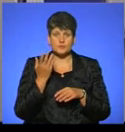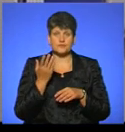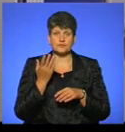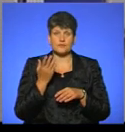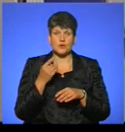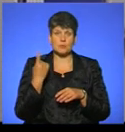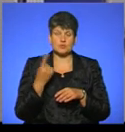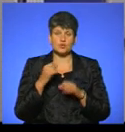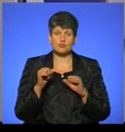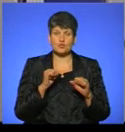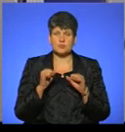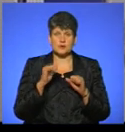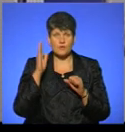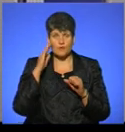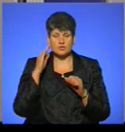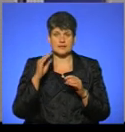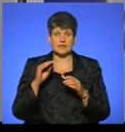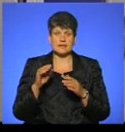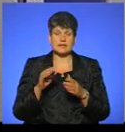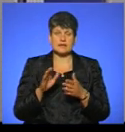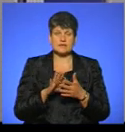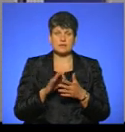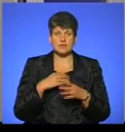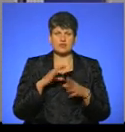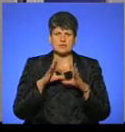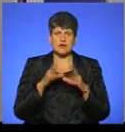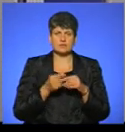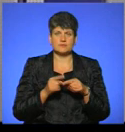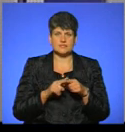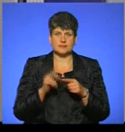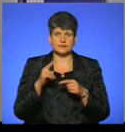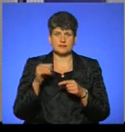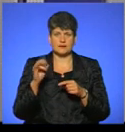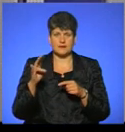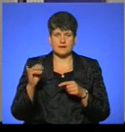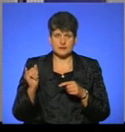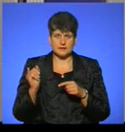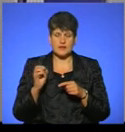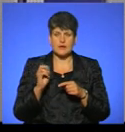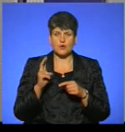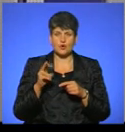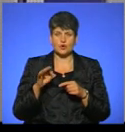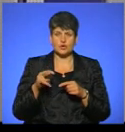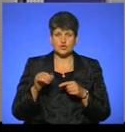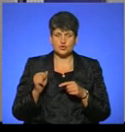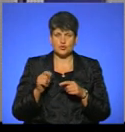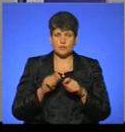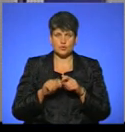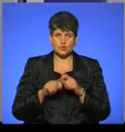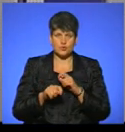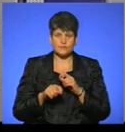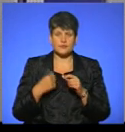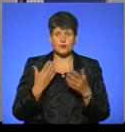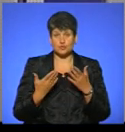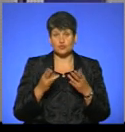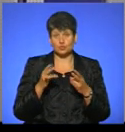обласного управління водних ресурсів, ми узагальнюємо ці всі дані екологічного моніторингу. Ну, але